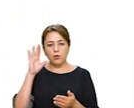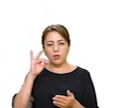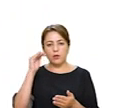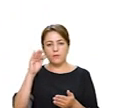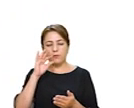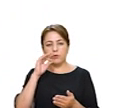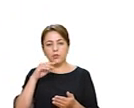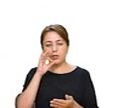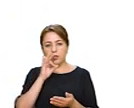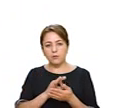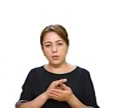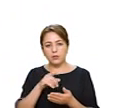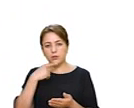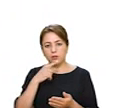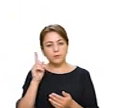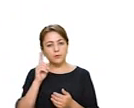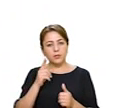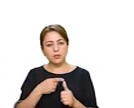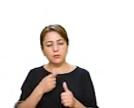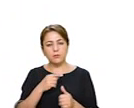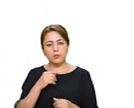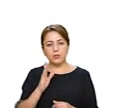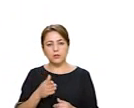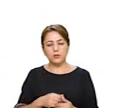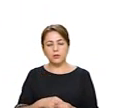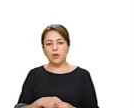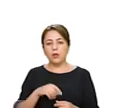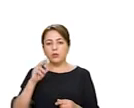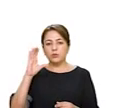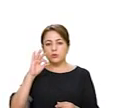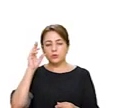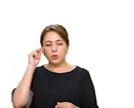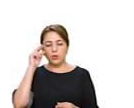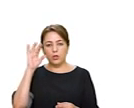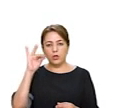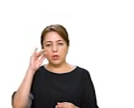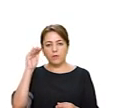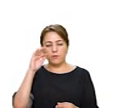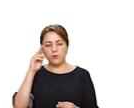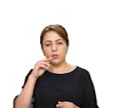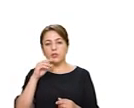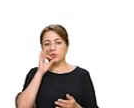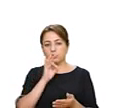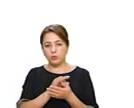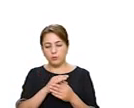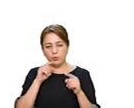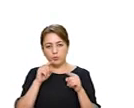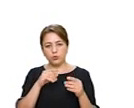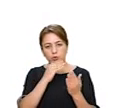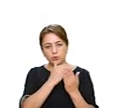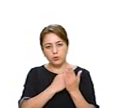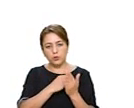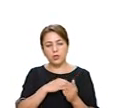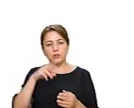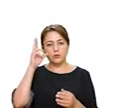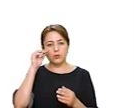qiymati deb nimaga aytiladi? Sonli ifodaning qiymati ana o'sha tuzilgan sonli ifodani